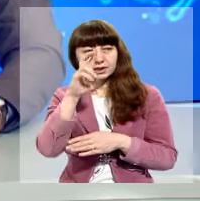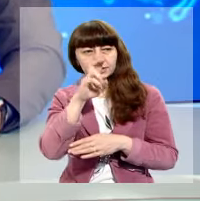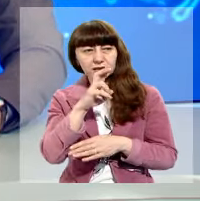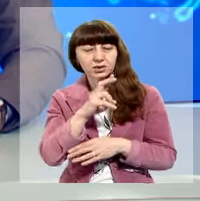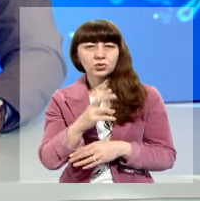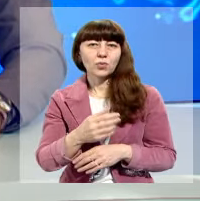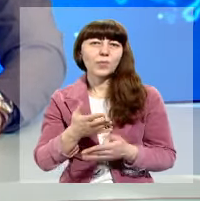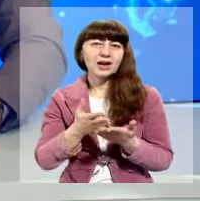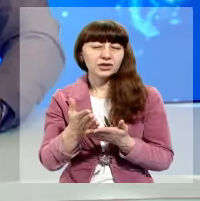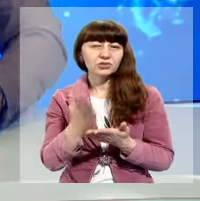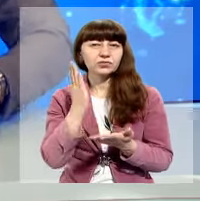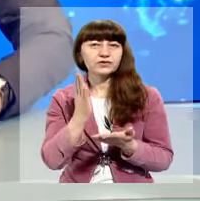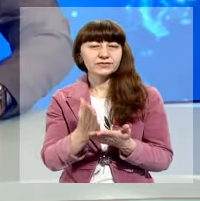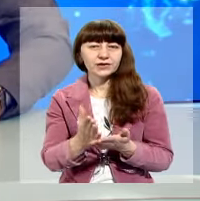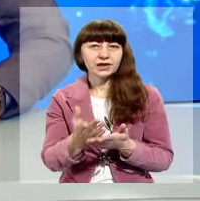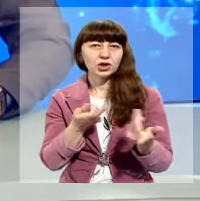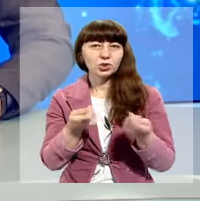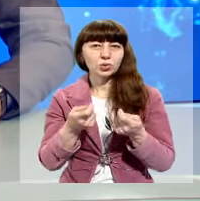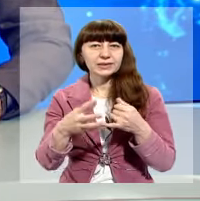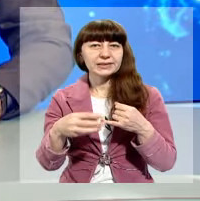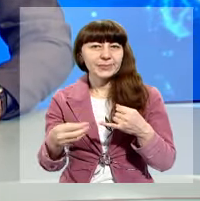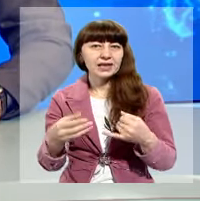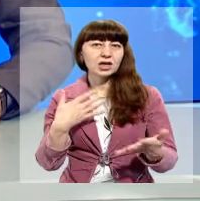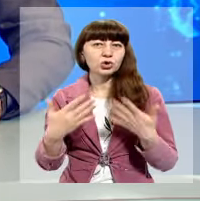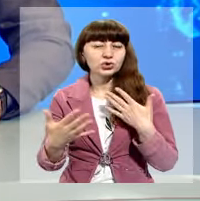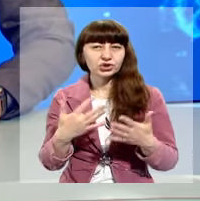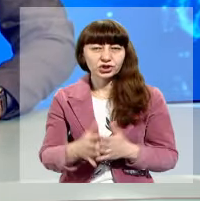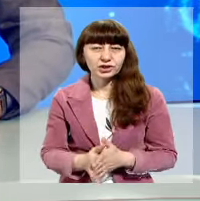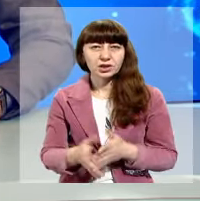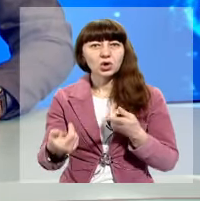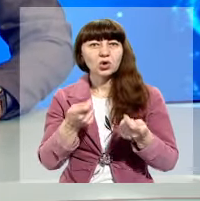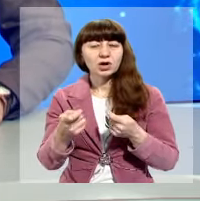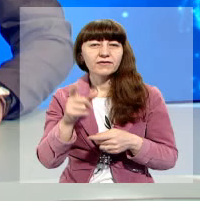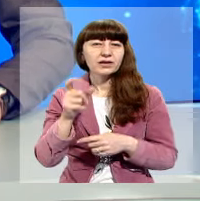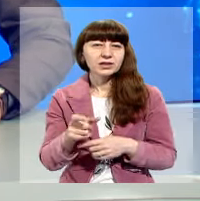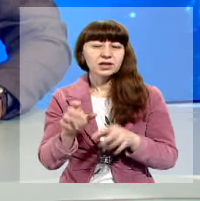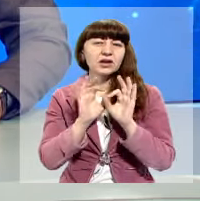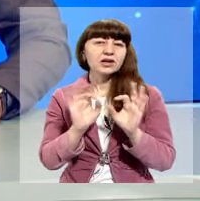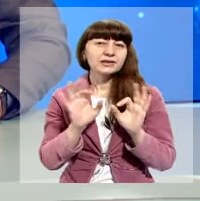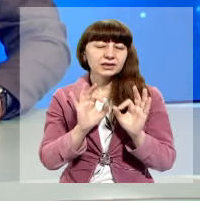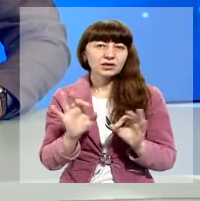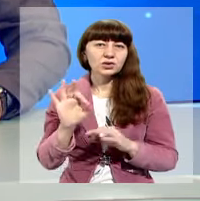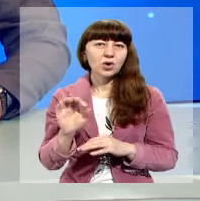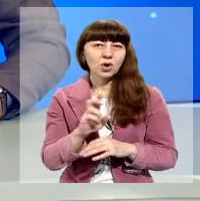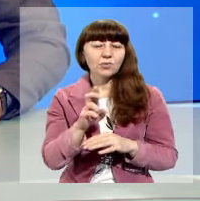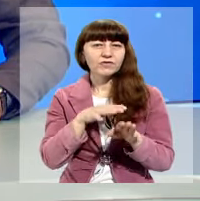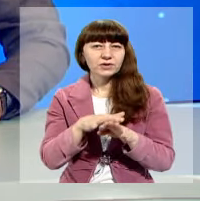саясатты жүзеге асырады. Осы ретте орындалған тиісті міндеттер мен кездескен кемшіліктер туралы мекеме басшысы